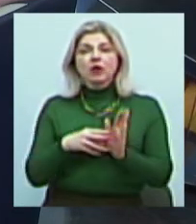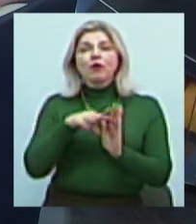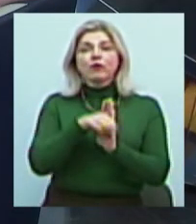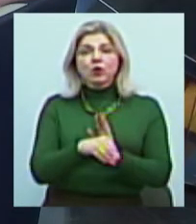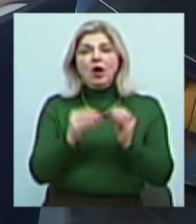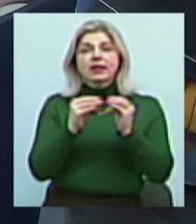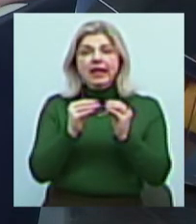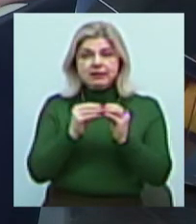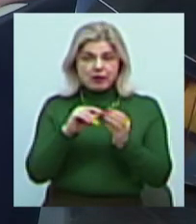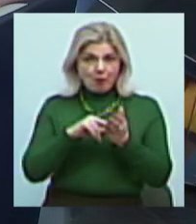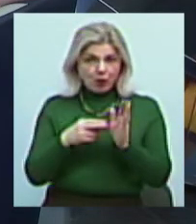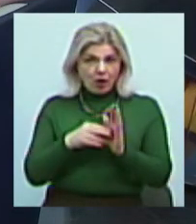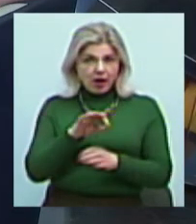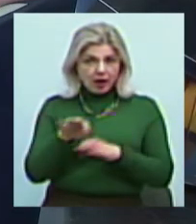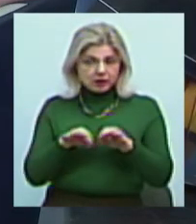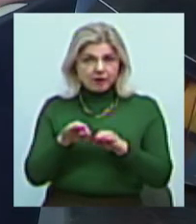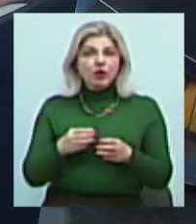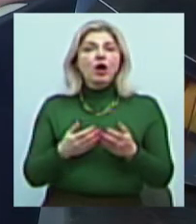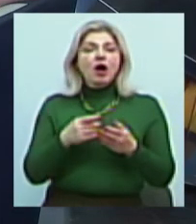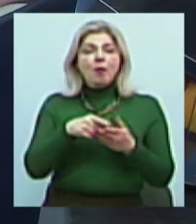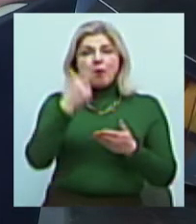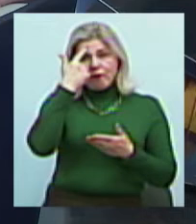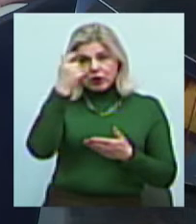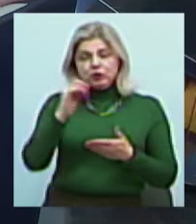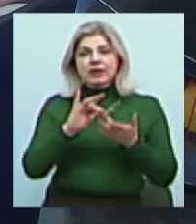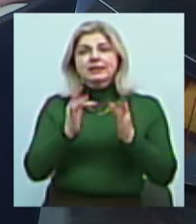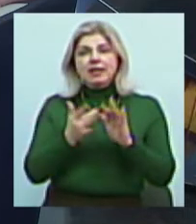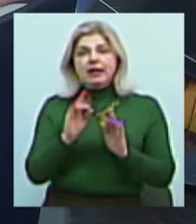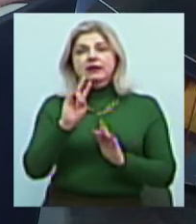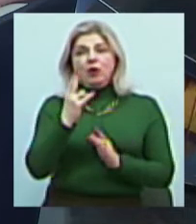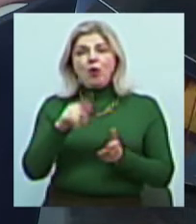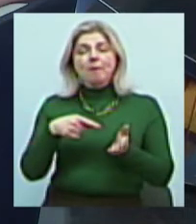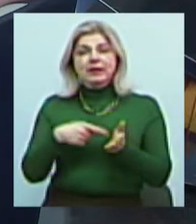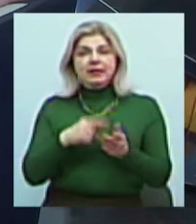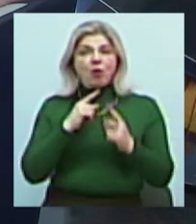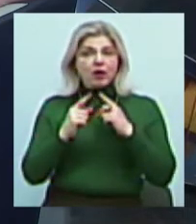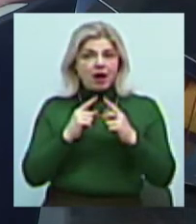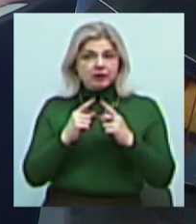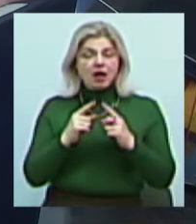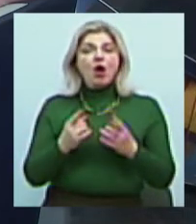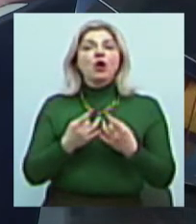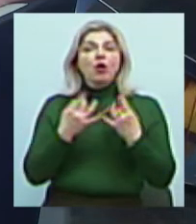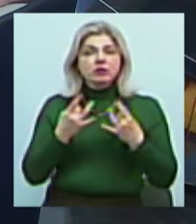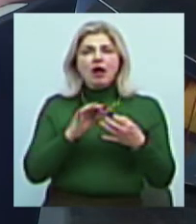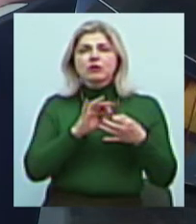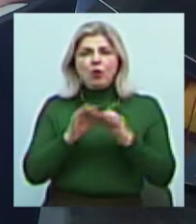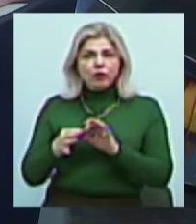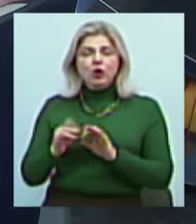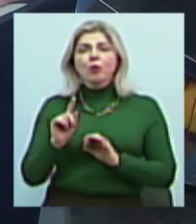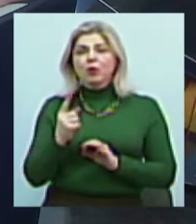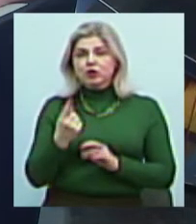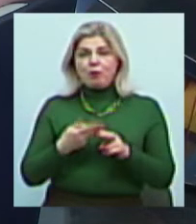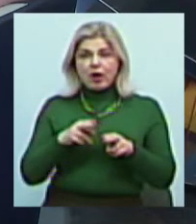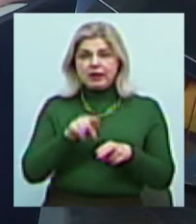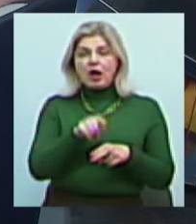10 проєктів. Знов цитуємо повідомлення на сайті Миколаївської міської ради. Розкажіть докладніше, чому саме